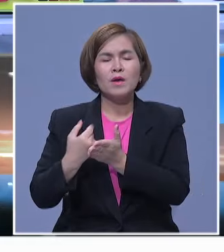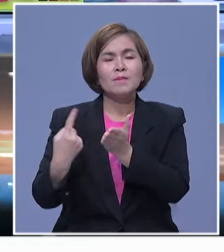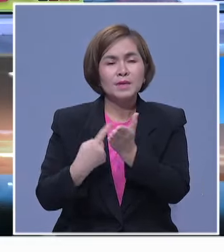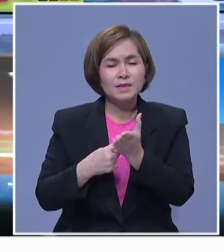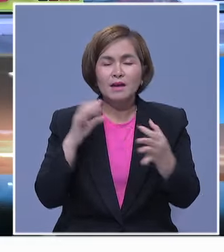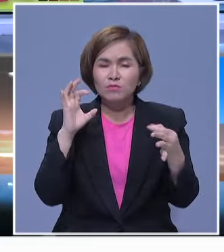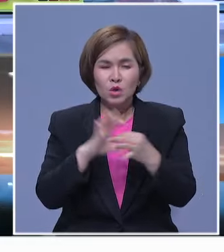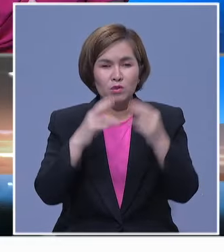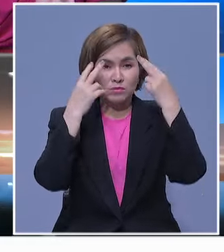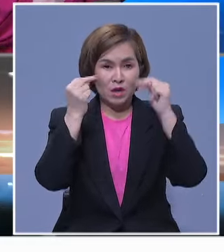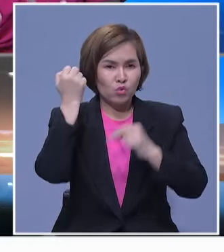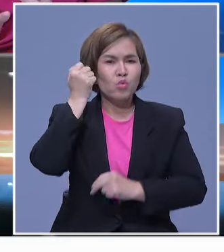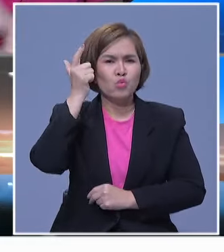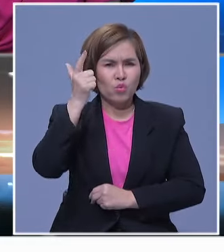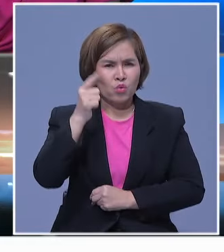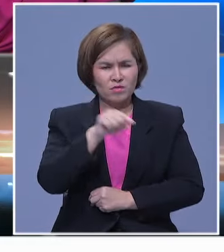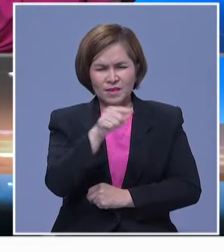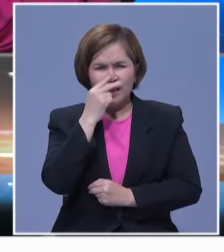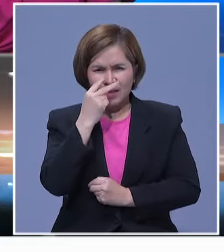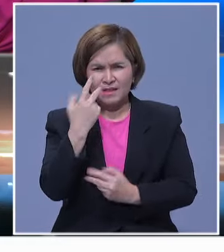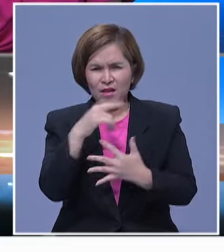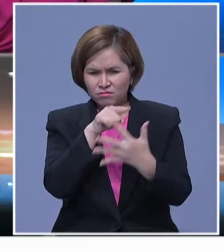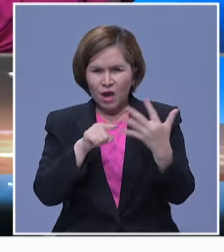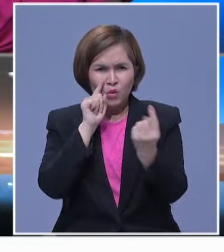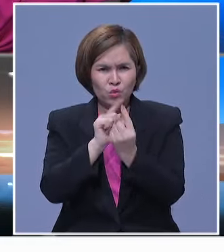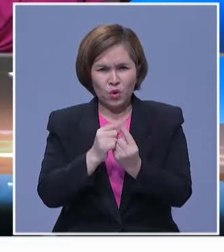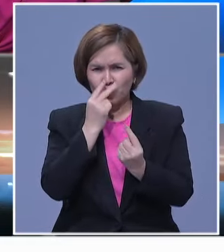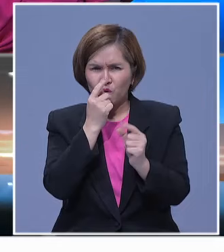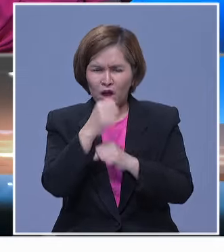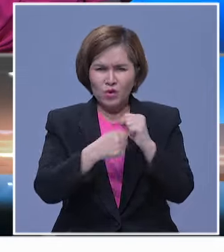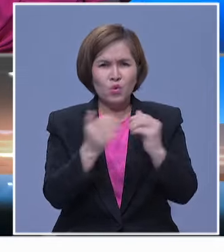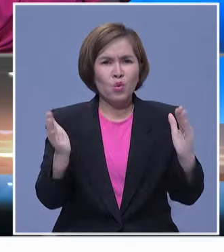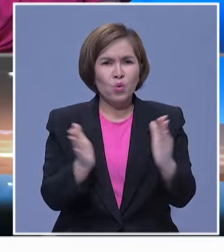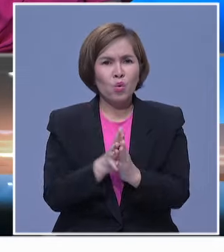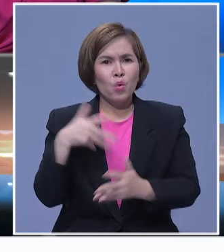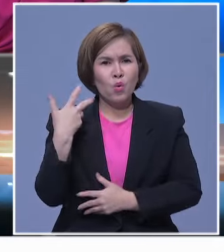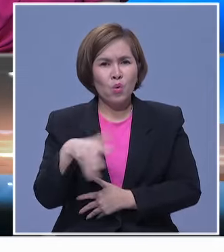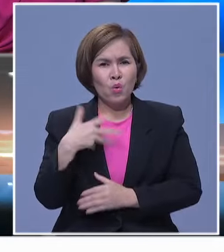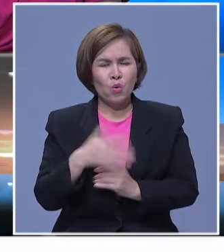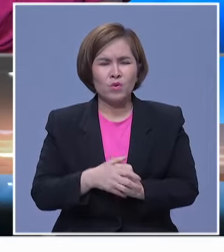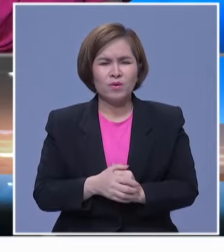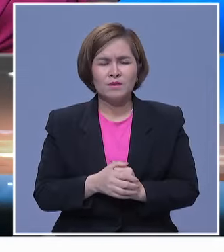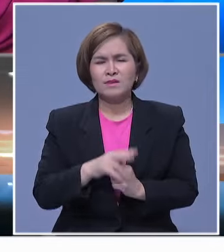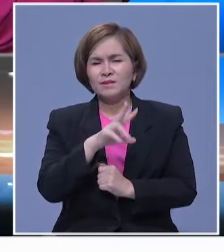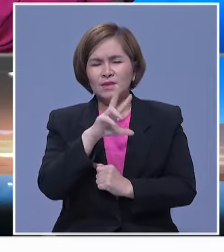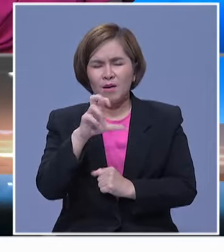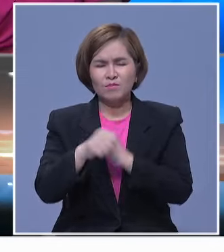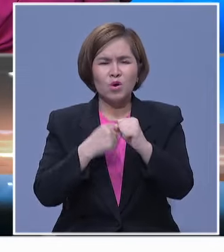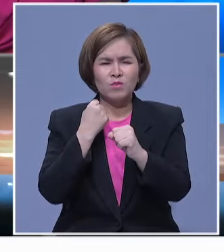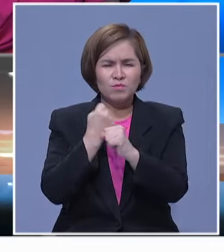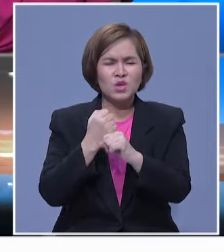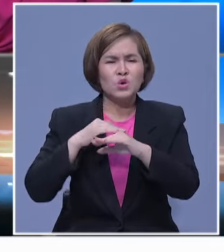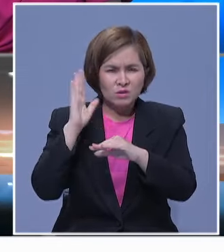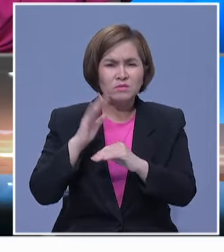นี้ที่เราเห็นหน้าค่าตากันแล้วหลายคนก็ถึงขั้นเอาอายุมารวมกันบอกโอ้โหสิริรวมอายุ300กว่าปี